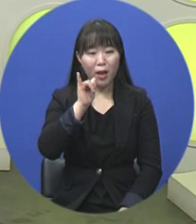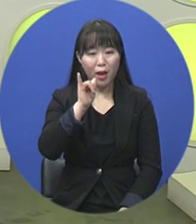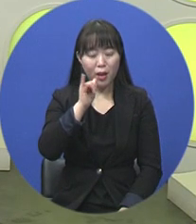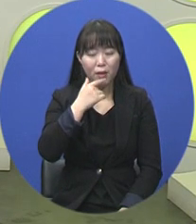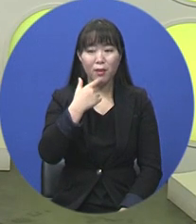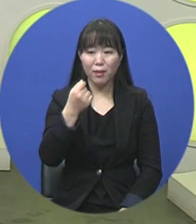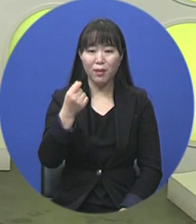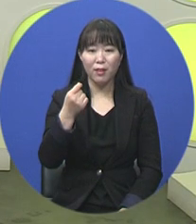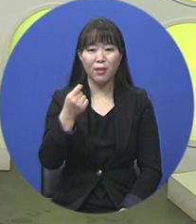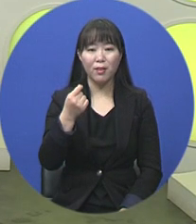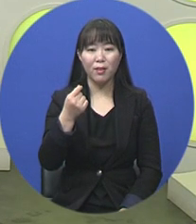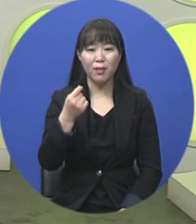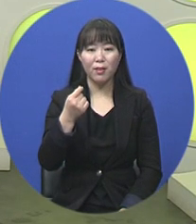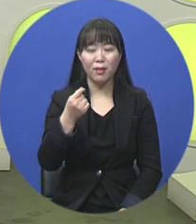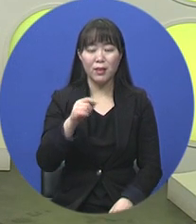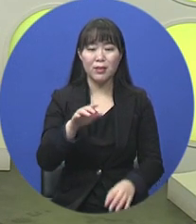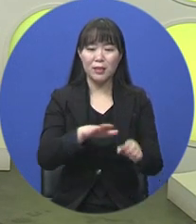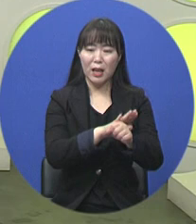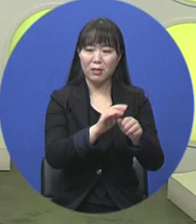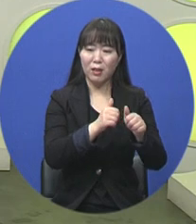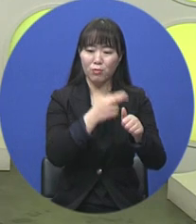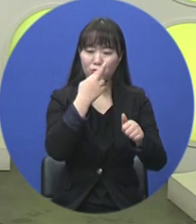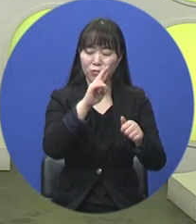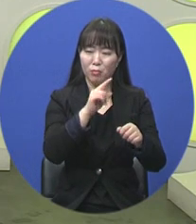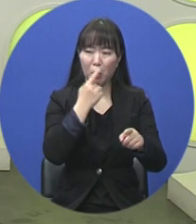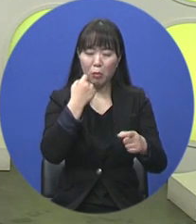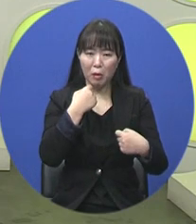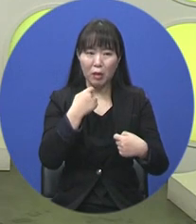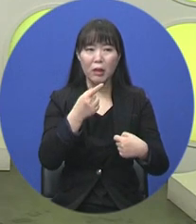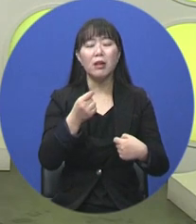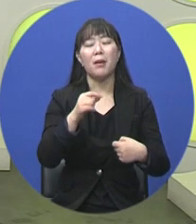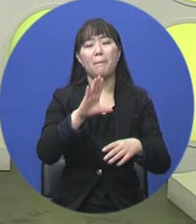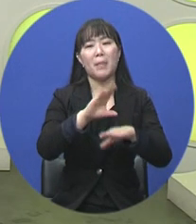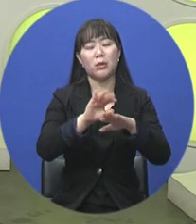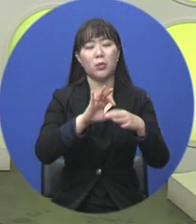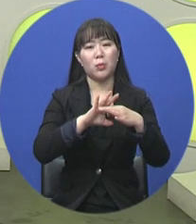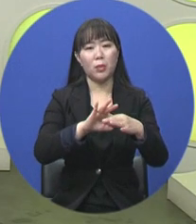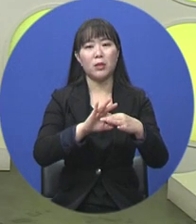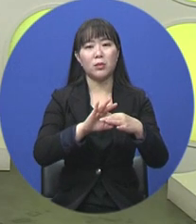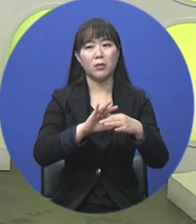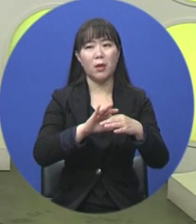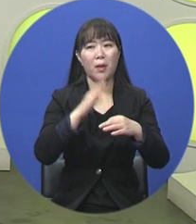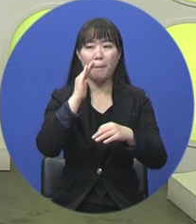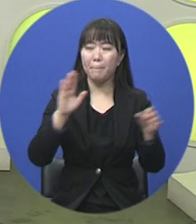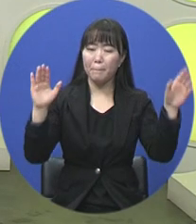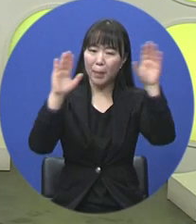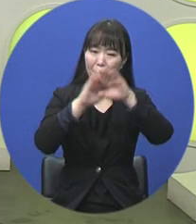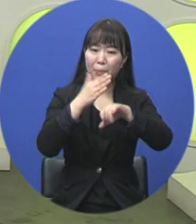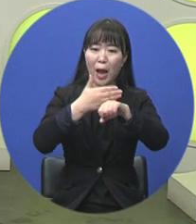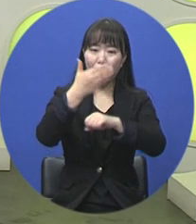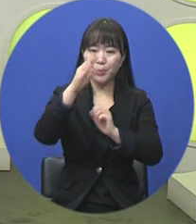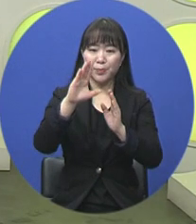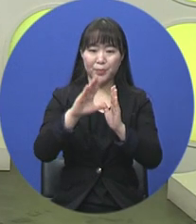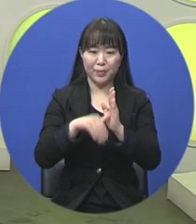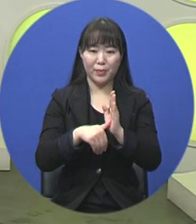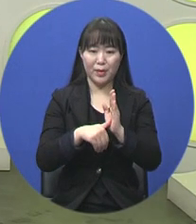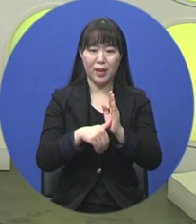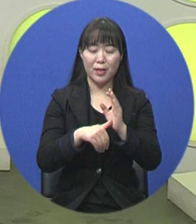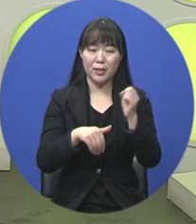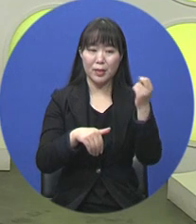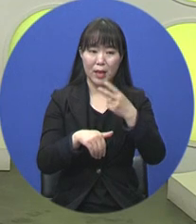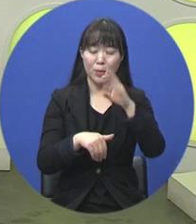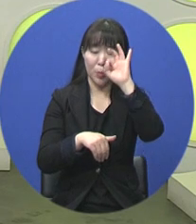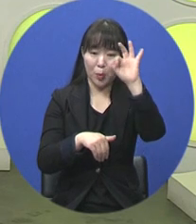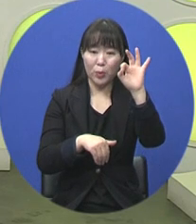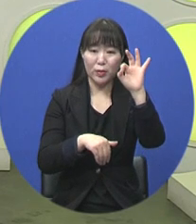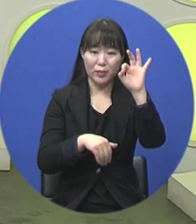그렇죠 4 맞아 내 잔이 나머지 돌아가기 반품을 다른 밤에 그 09:00 이 그 보통 2개